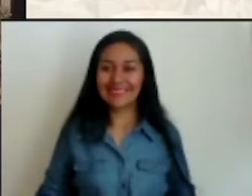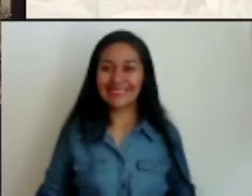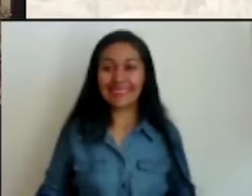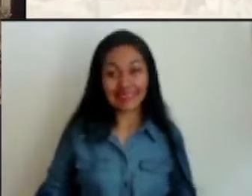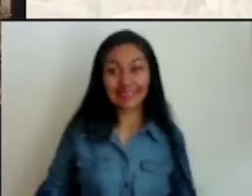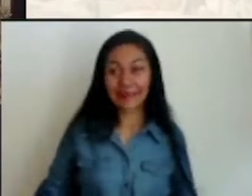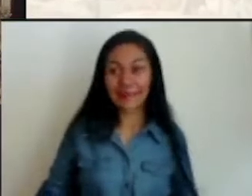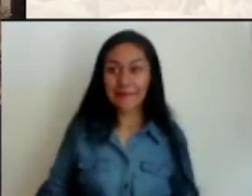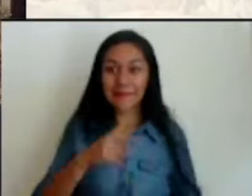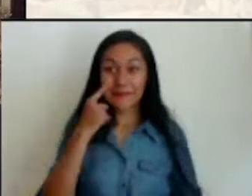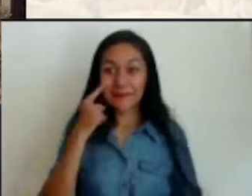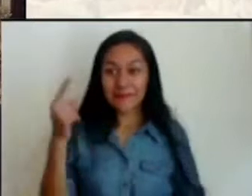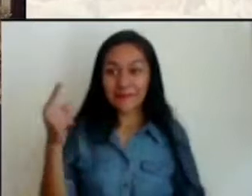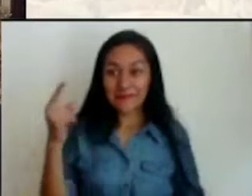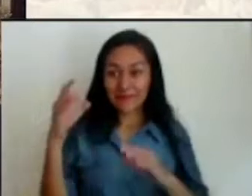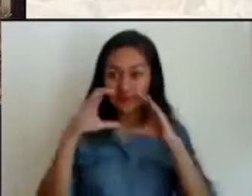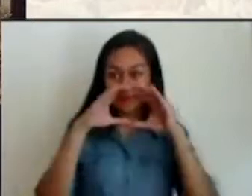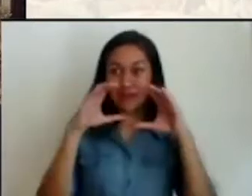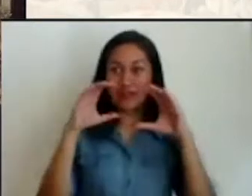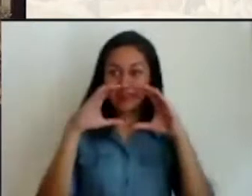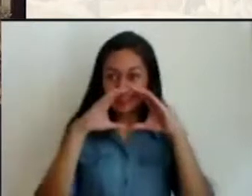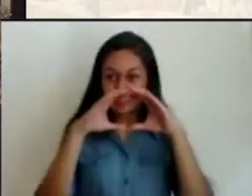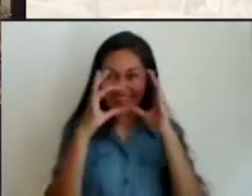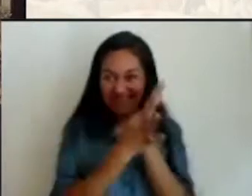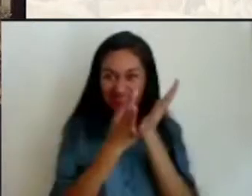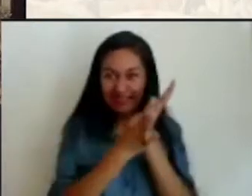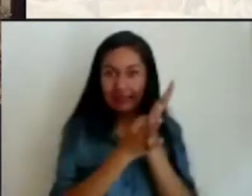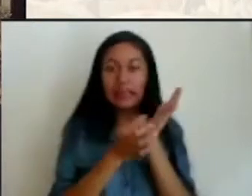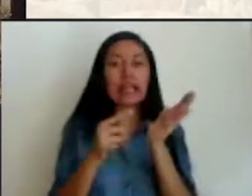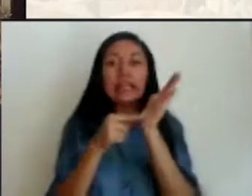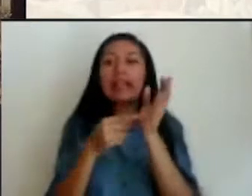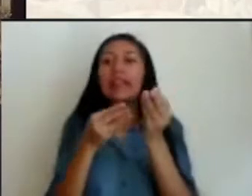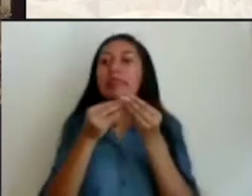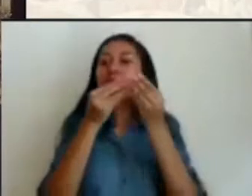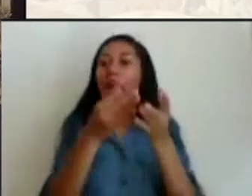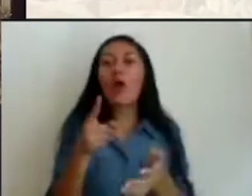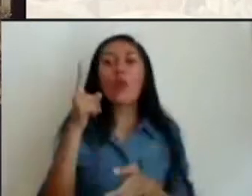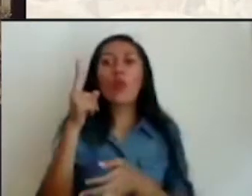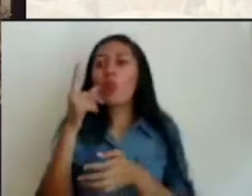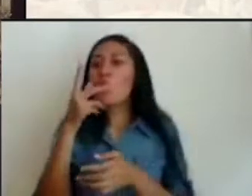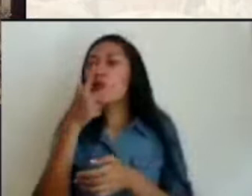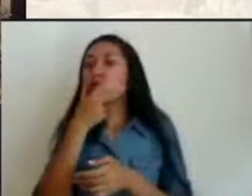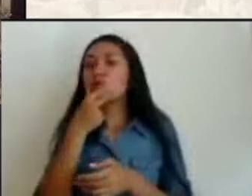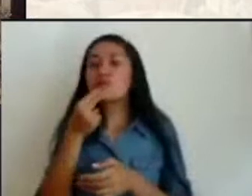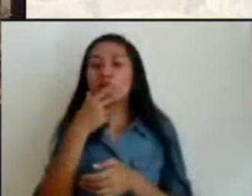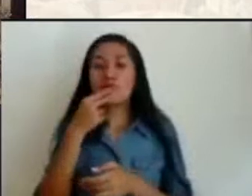Esta osela es dada por el último duque de Venecia, de la República Veneciana, Lodovico Manin.